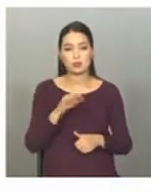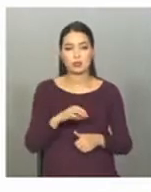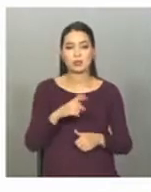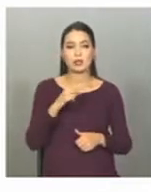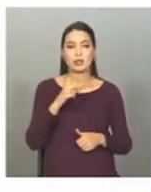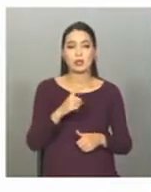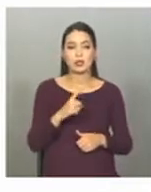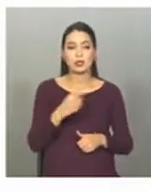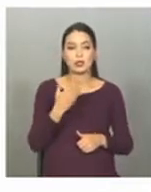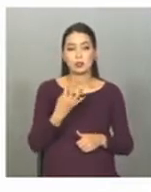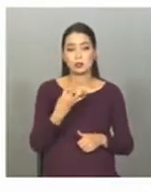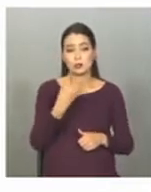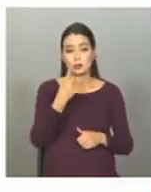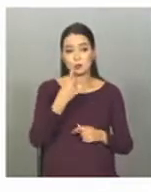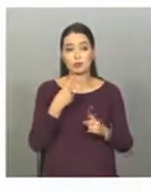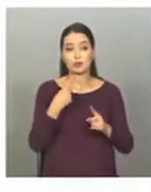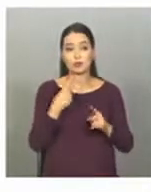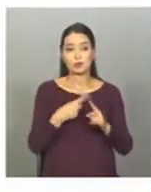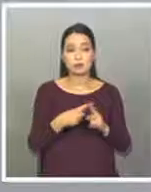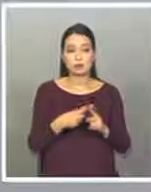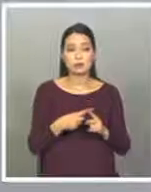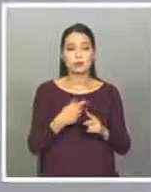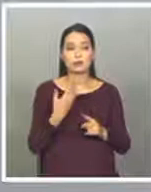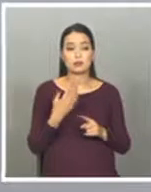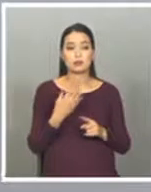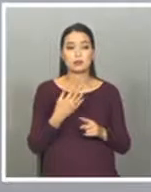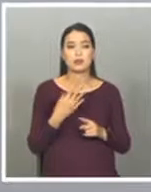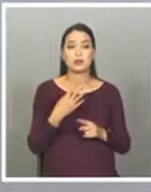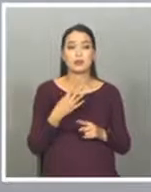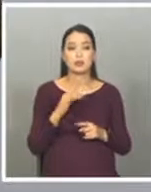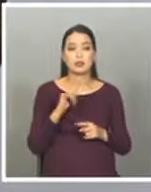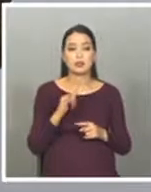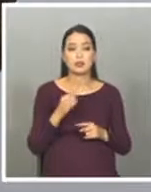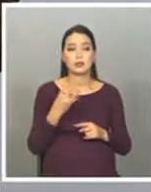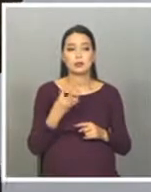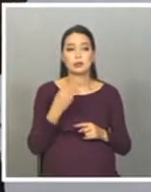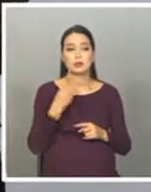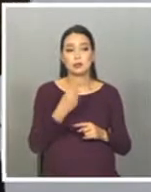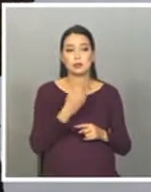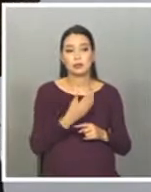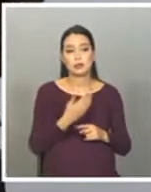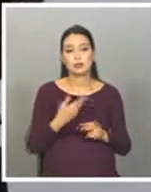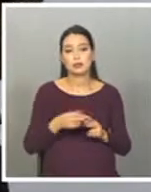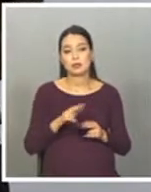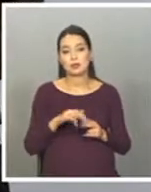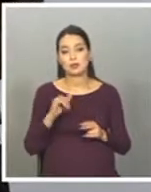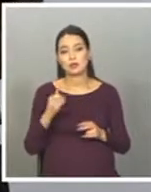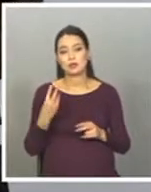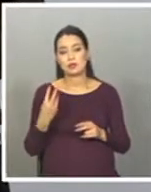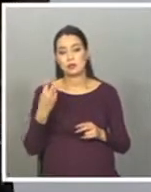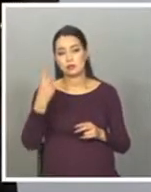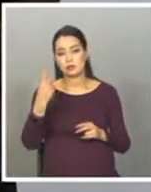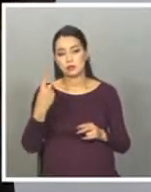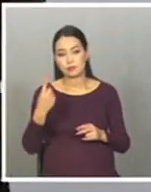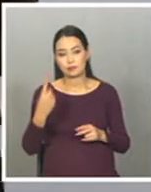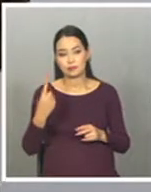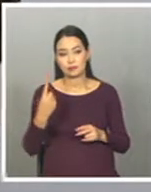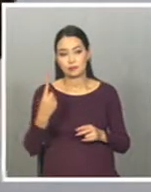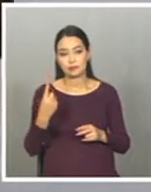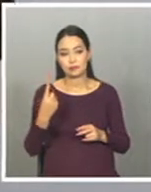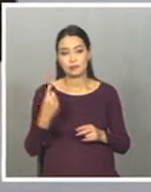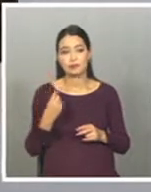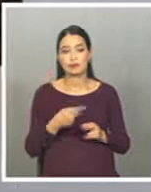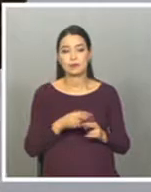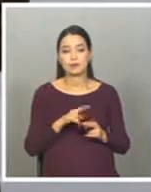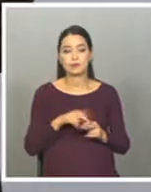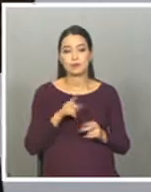дәрежесінің квадраты ол x-тің 2-ден 1 дәрежесі, y-тің 4-ден 1 дәрежесінің квадраты ол y-тің 2-ден 1 дәрежесі болады. Енді тең